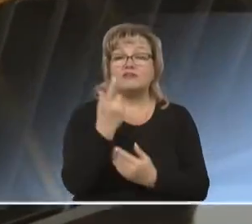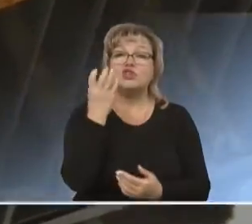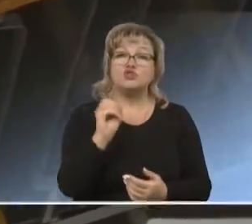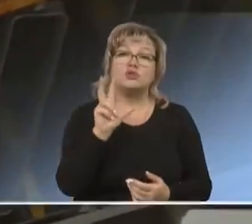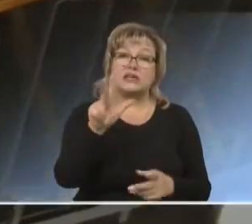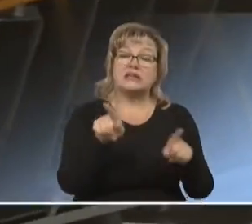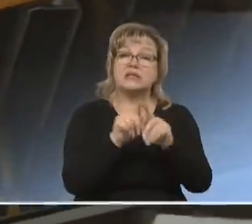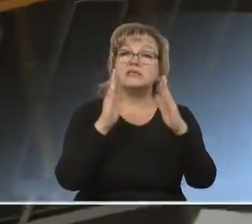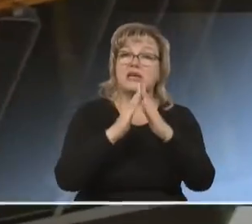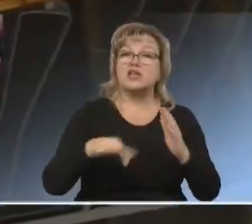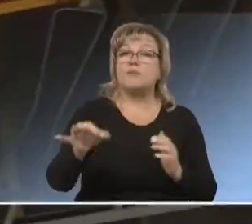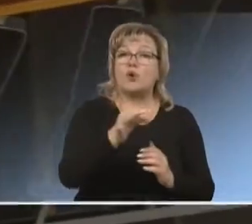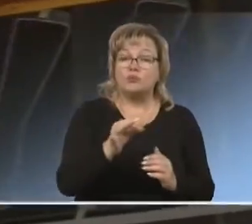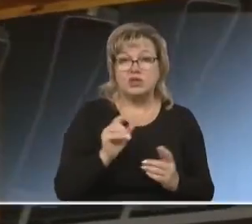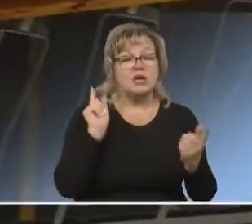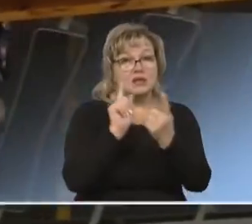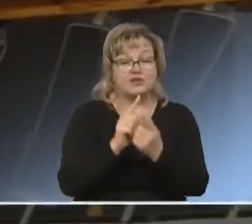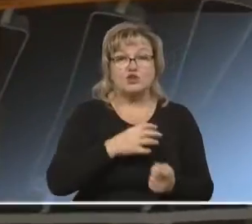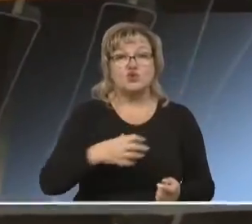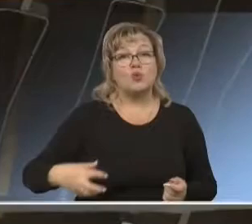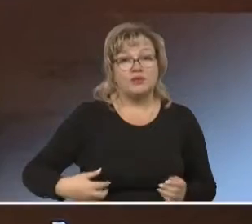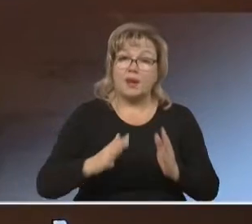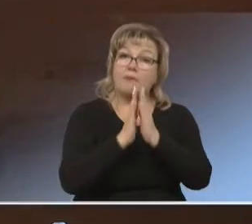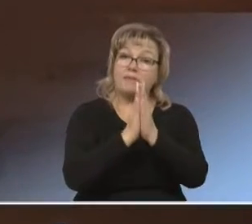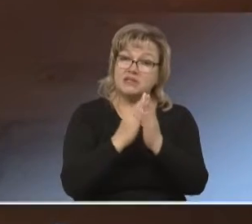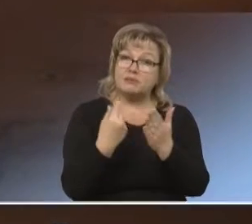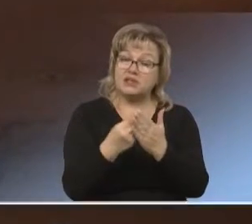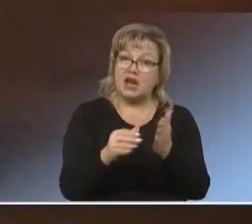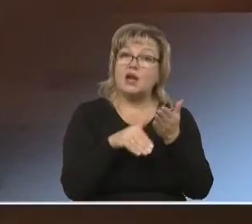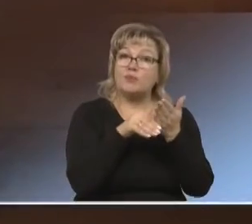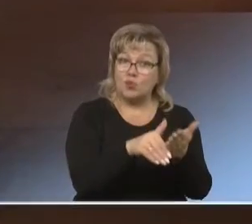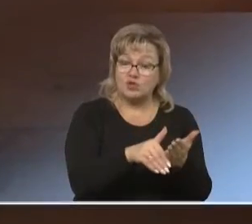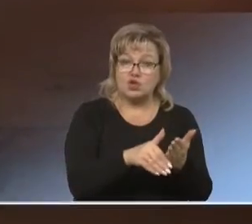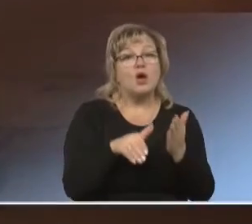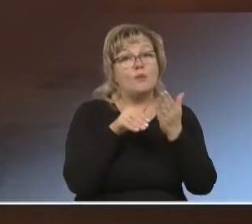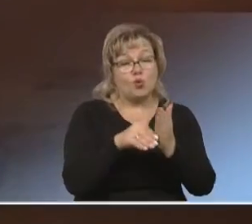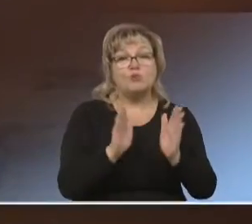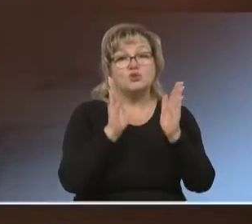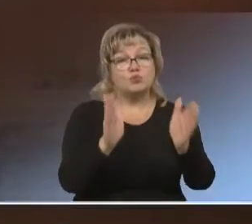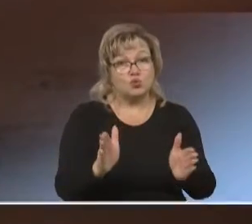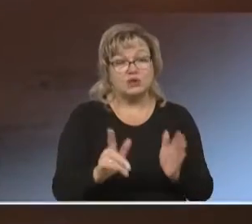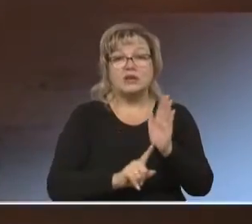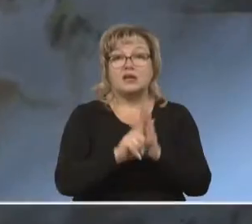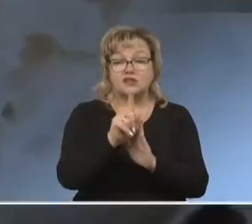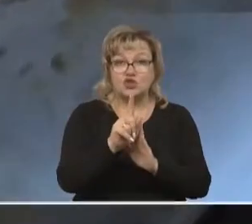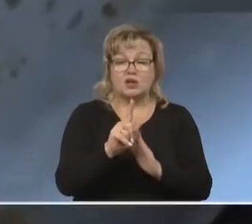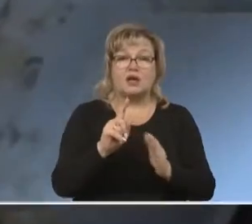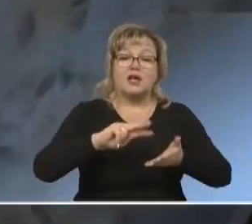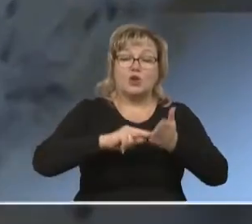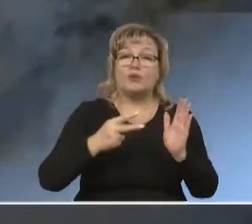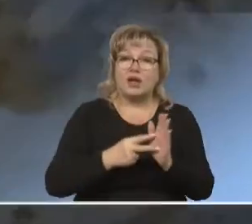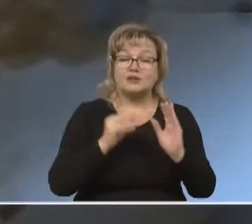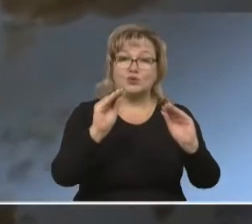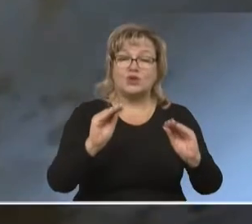3 таких здания по области и на встрече с губернатором попросили о материальной помощи. Помощь будет. Для начала на